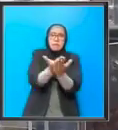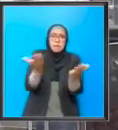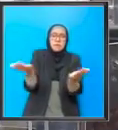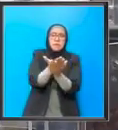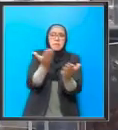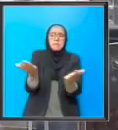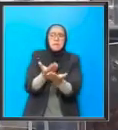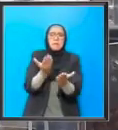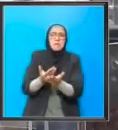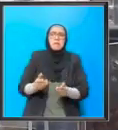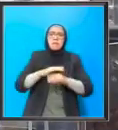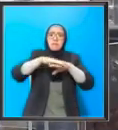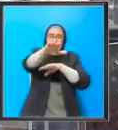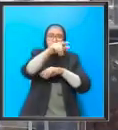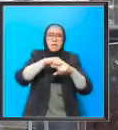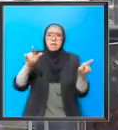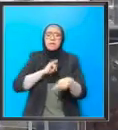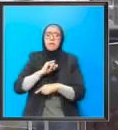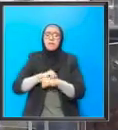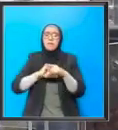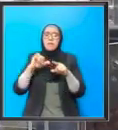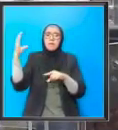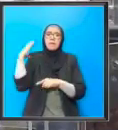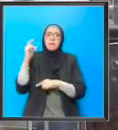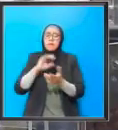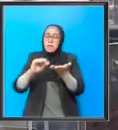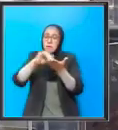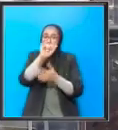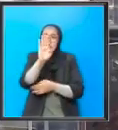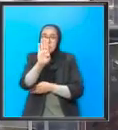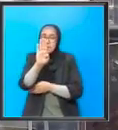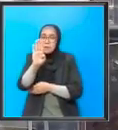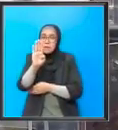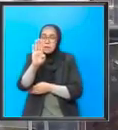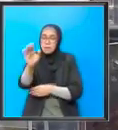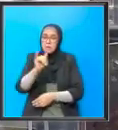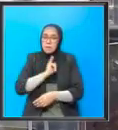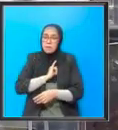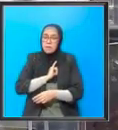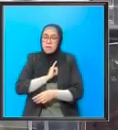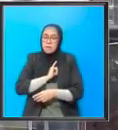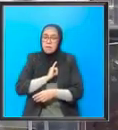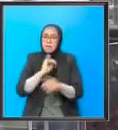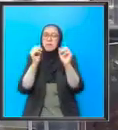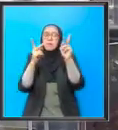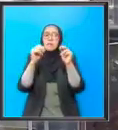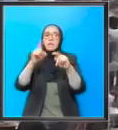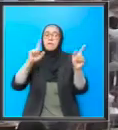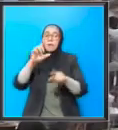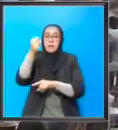tuan speakernya untuk untuk meneruskan memberi keutamaan usul-usul ini